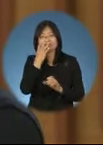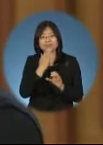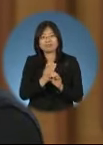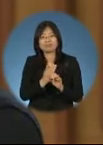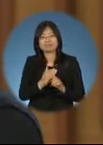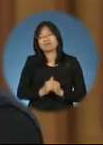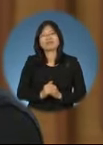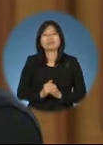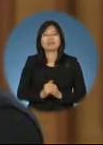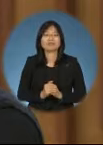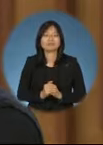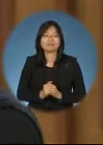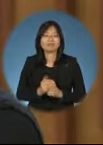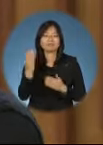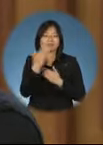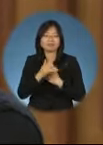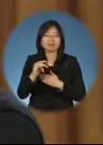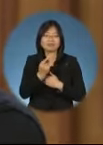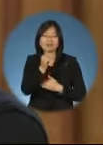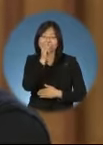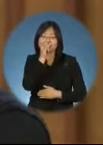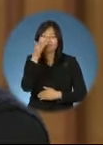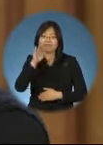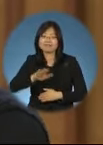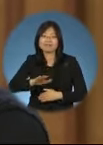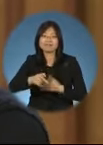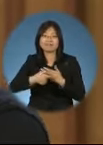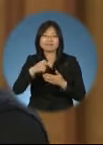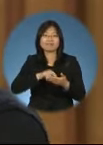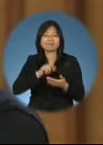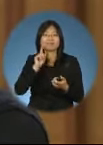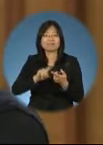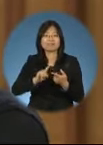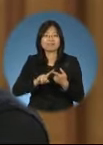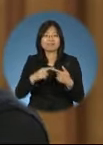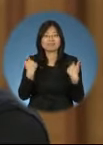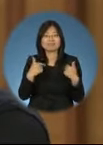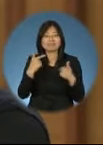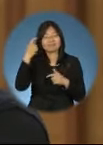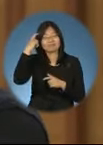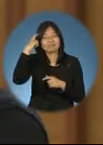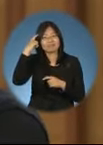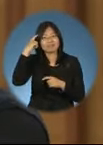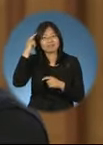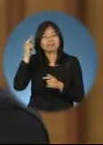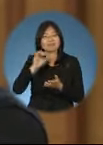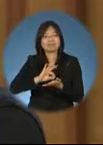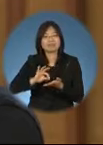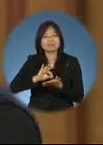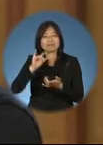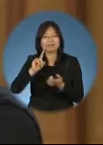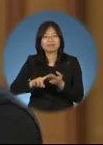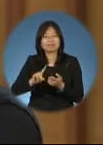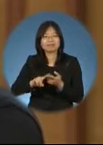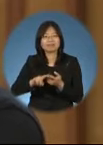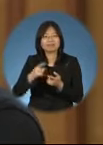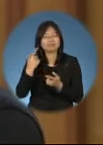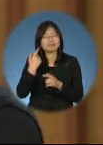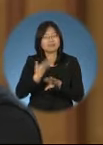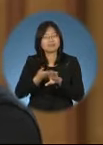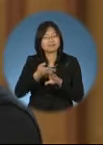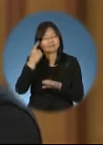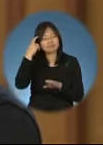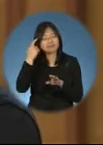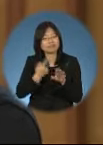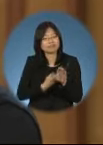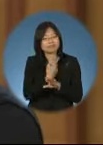또 몸도 그렇지만 내 마음에 대해서, 네. 신경에 대해서 내가 딴 생각을 하고 있는 건가, 아니